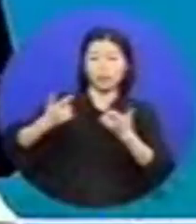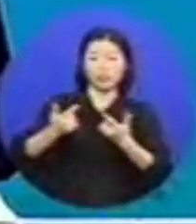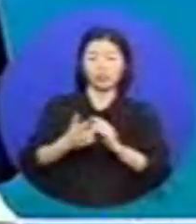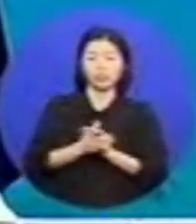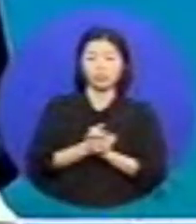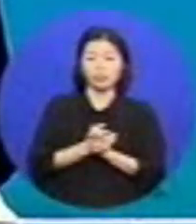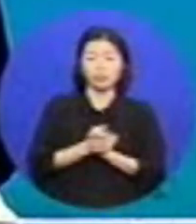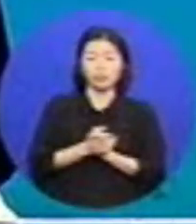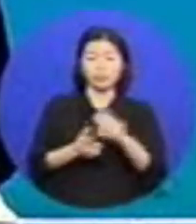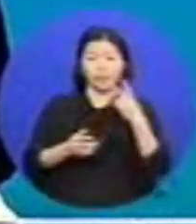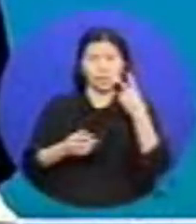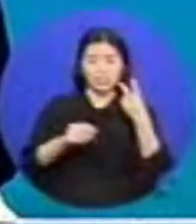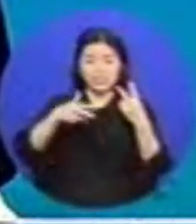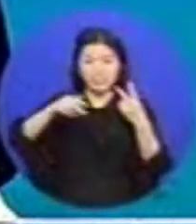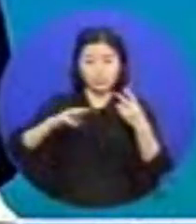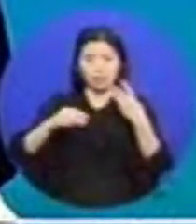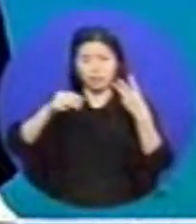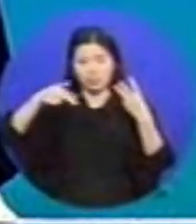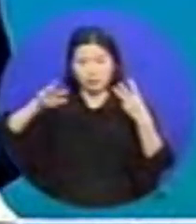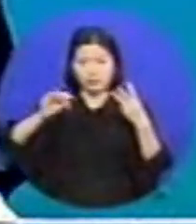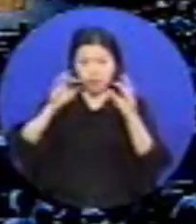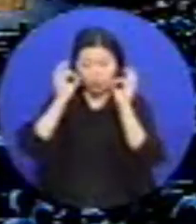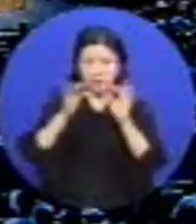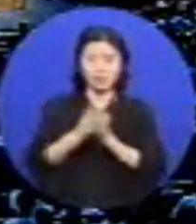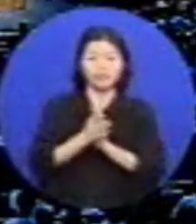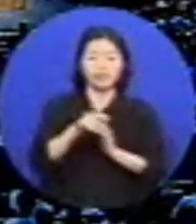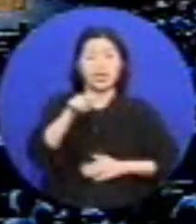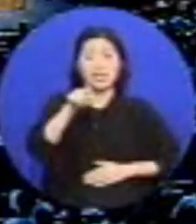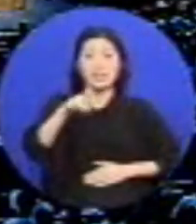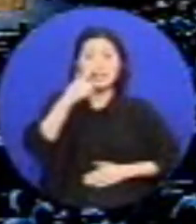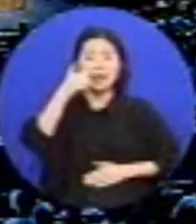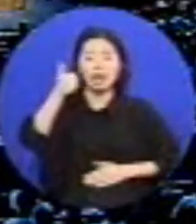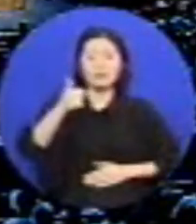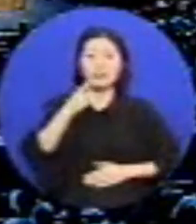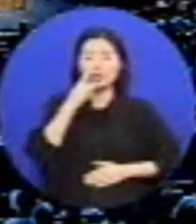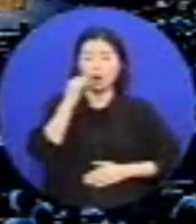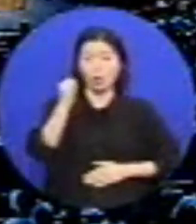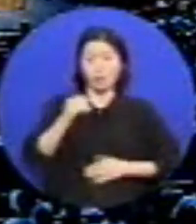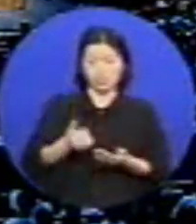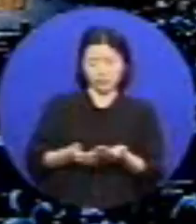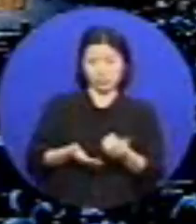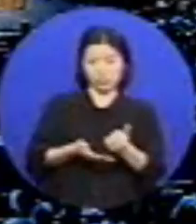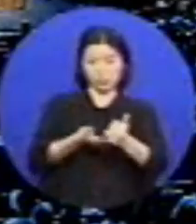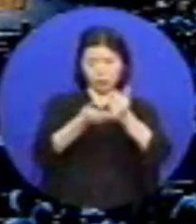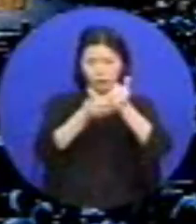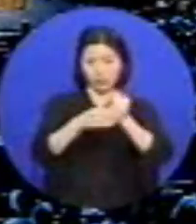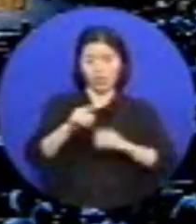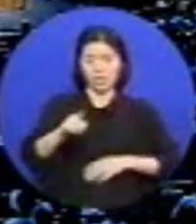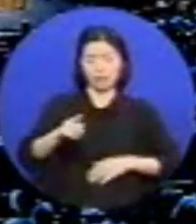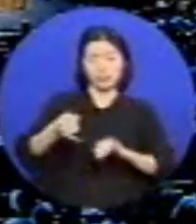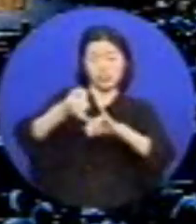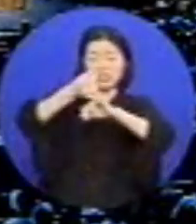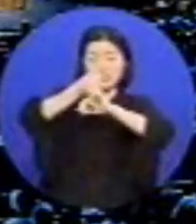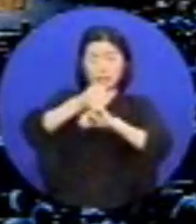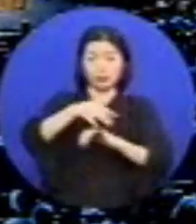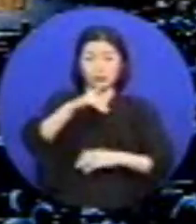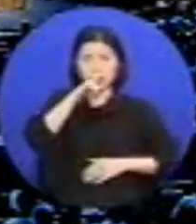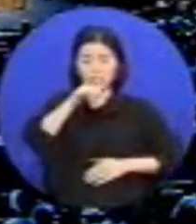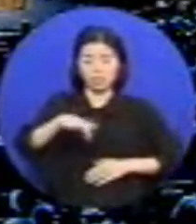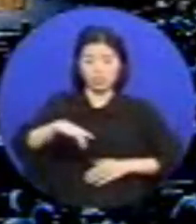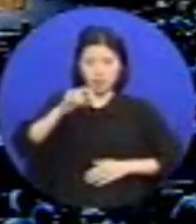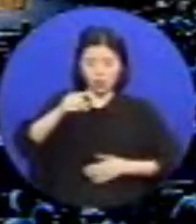2절 3절 말씀을 보세요. 내 아버지와 어머니를 공경하라. 이것은 약속이 있는 첫